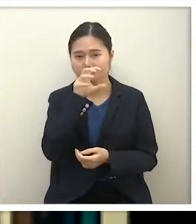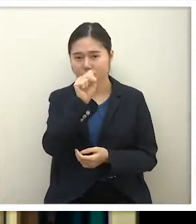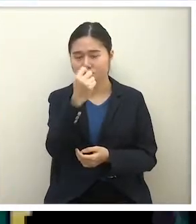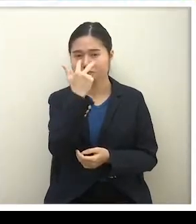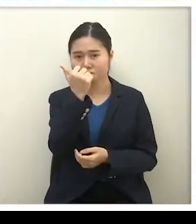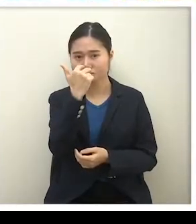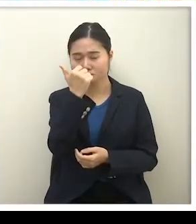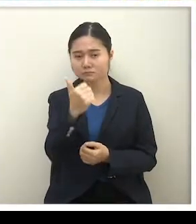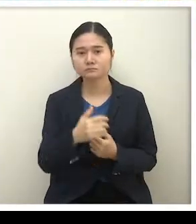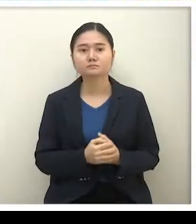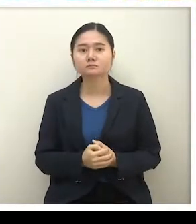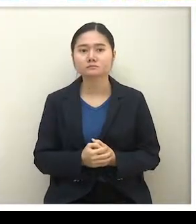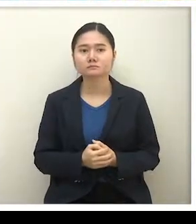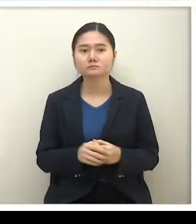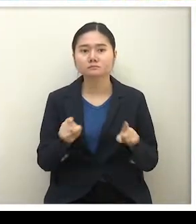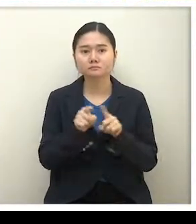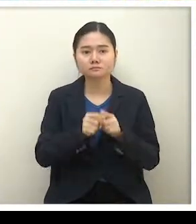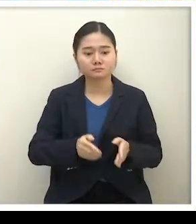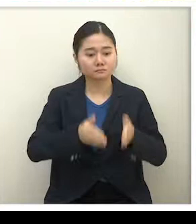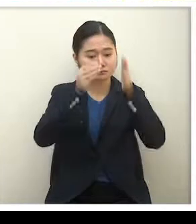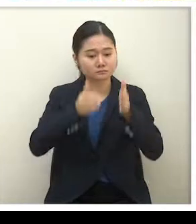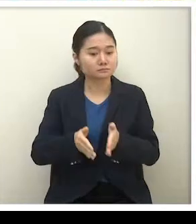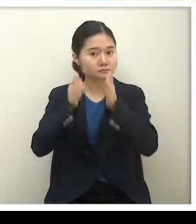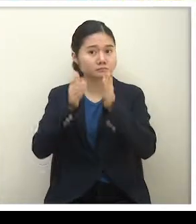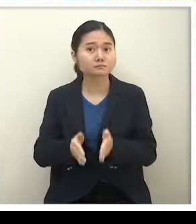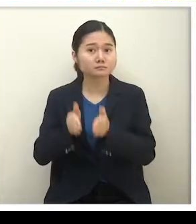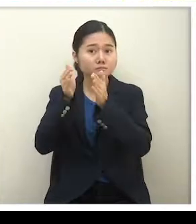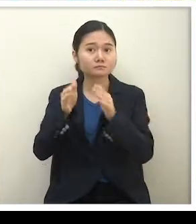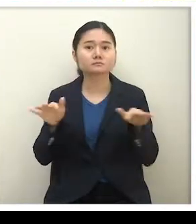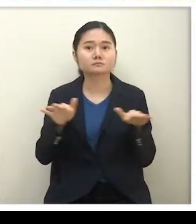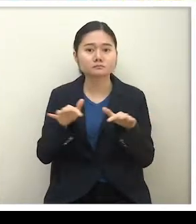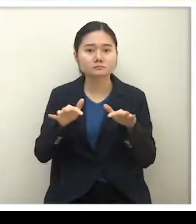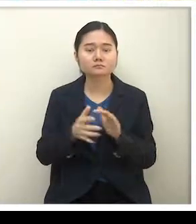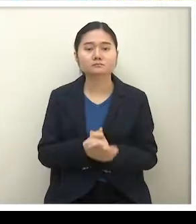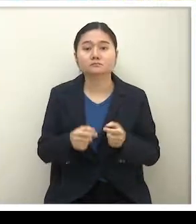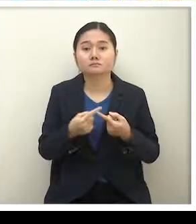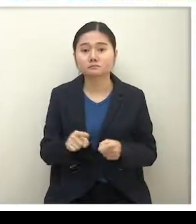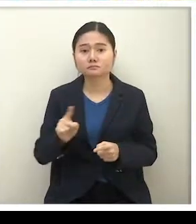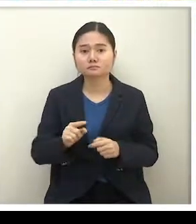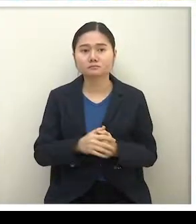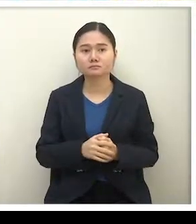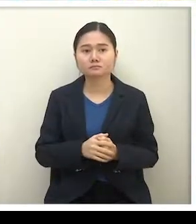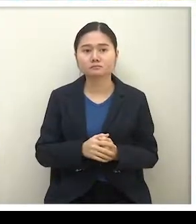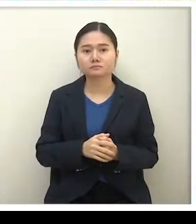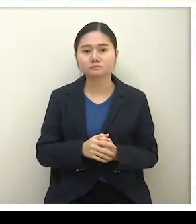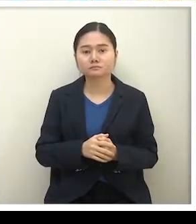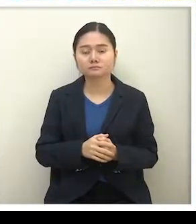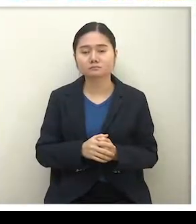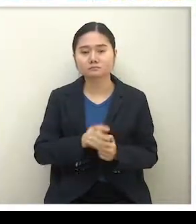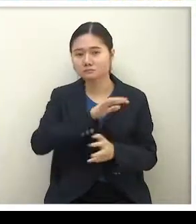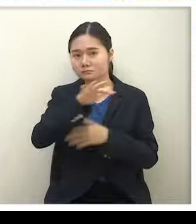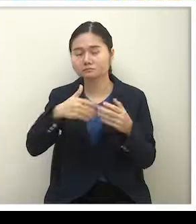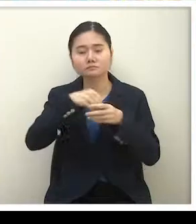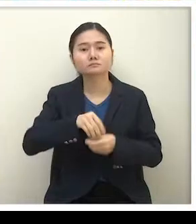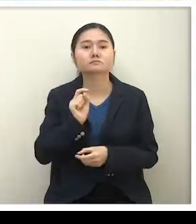เห็นว่ามันเป็นแค่แท่งๆแท่งๆใช่ไหมแต่ว่าองค์ประกอบของภาพนี่อยู่ค